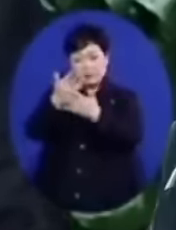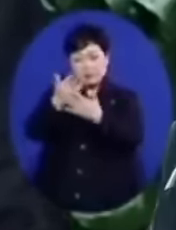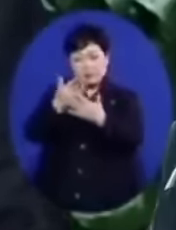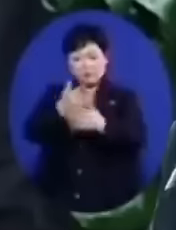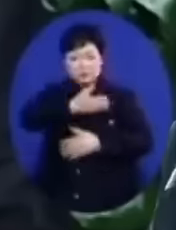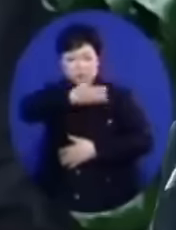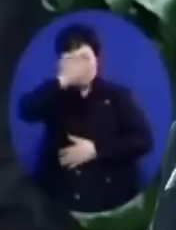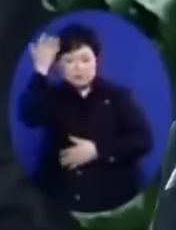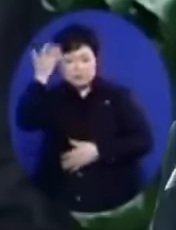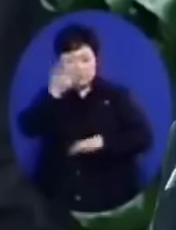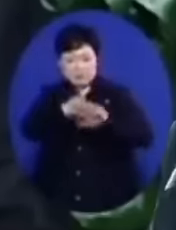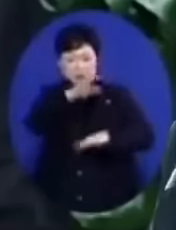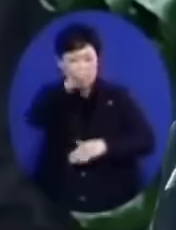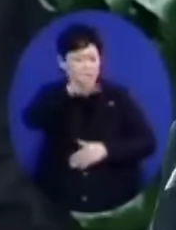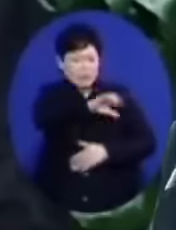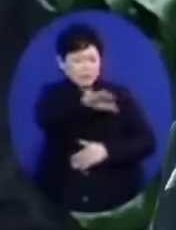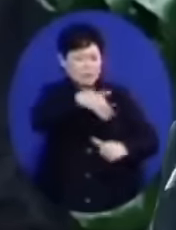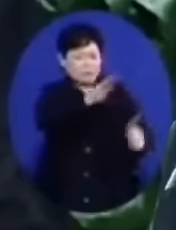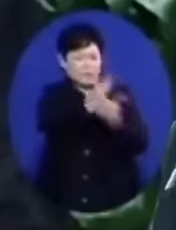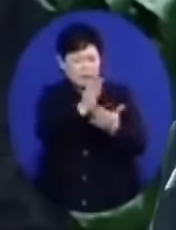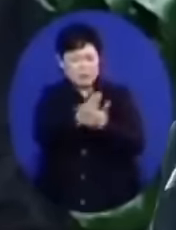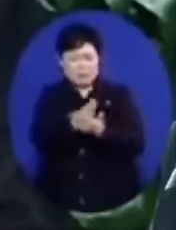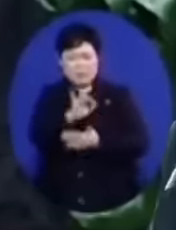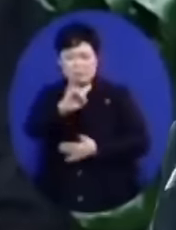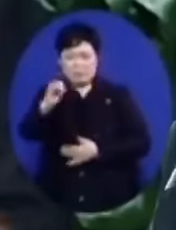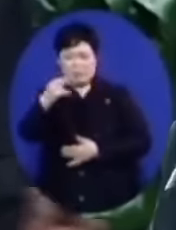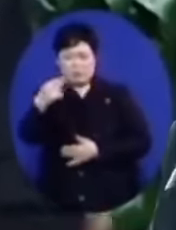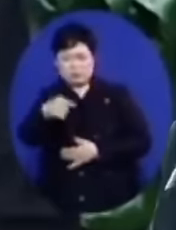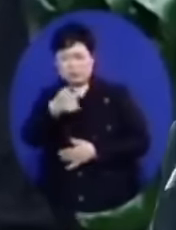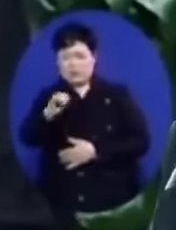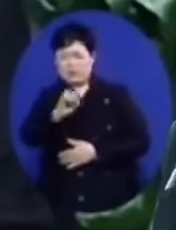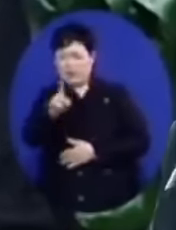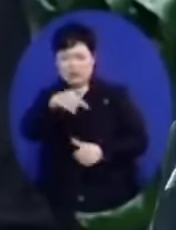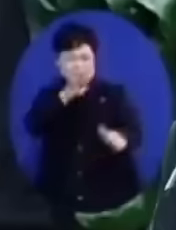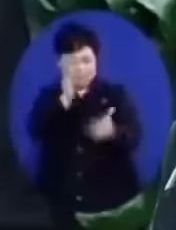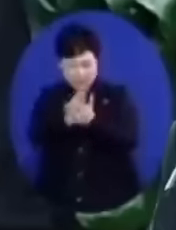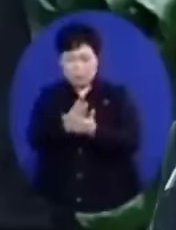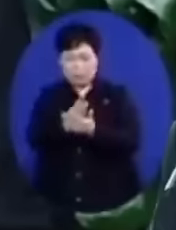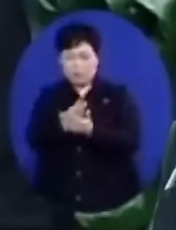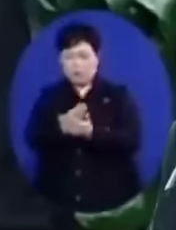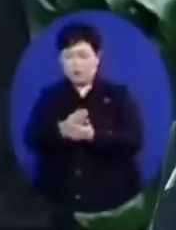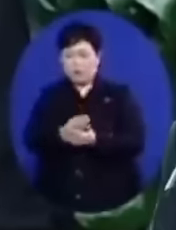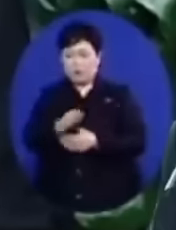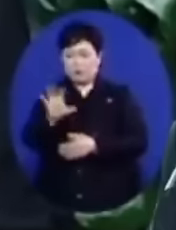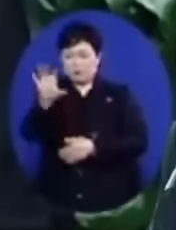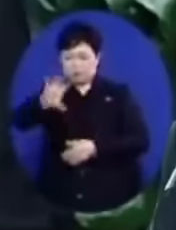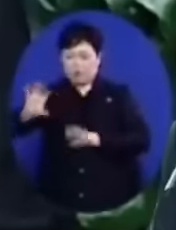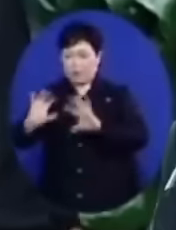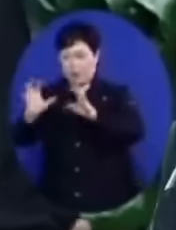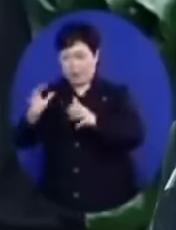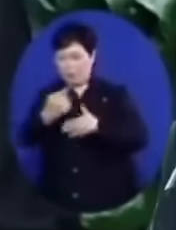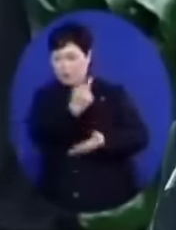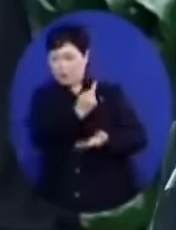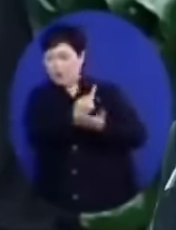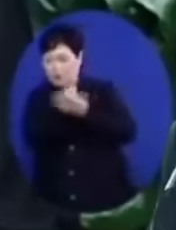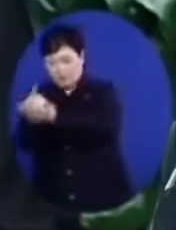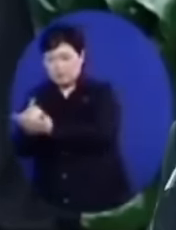말고 비두니아로 가지 말고 마케도니아 구라파로 와서 말씀을